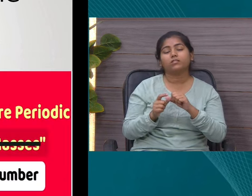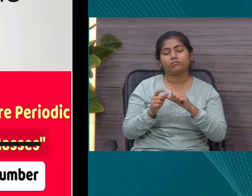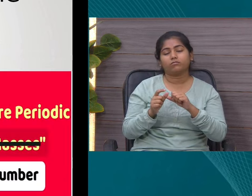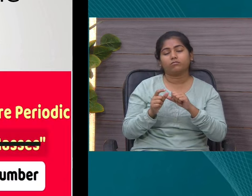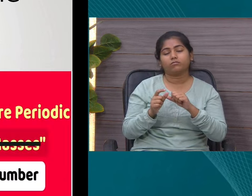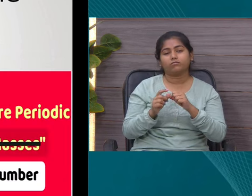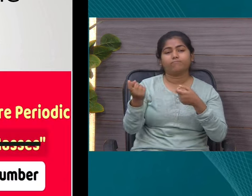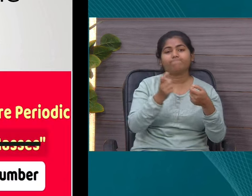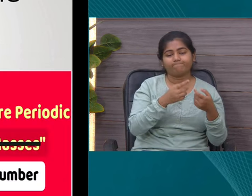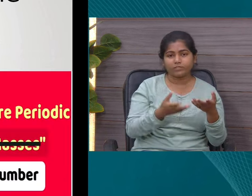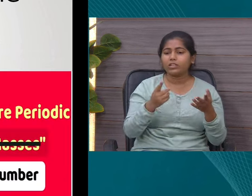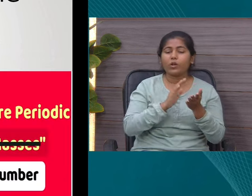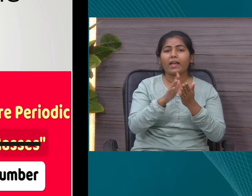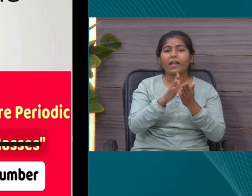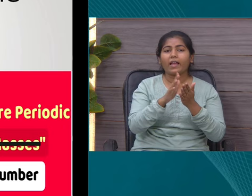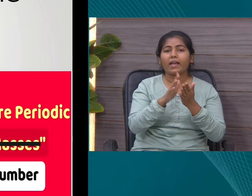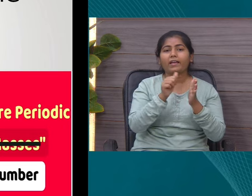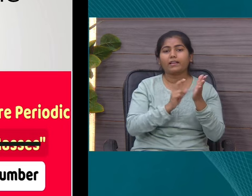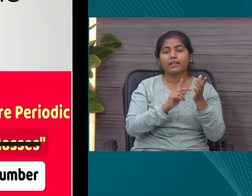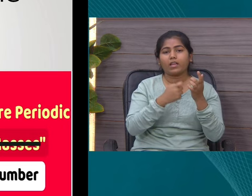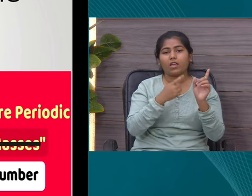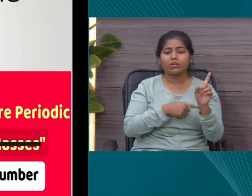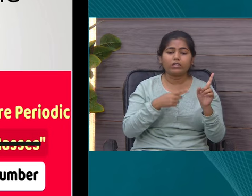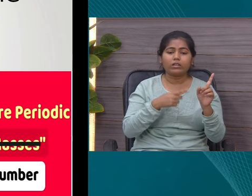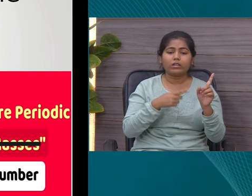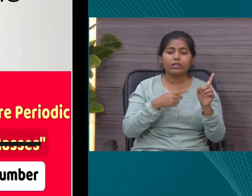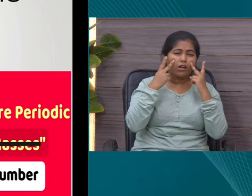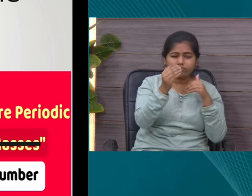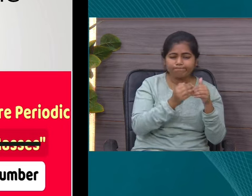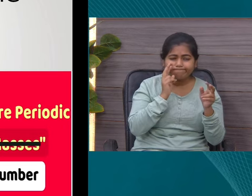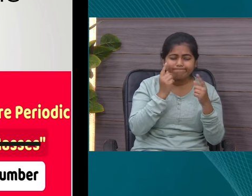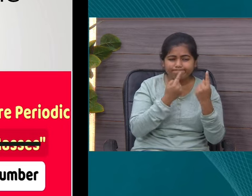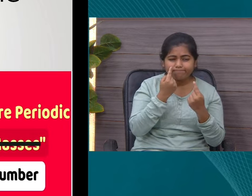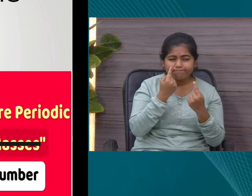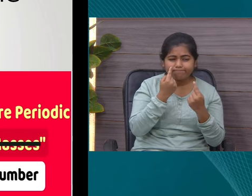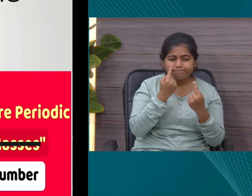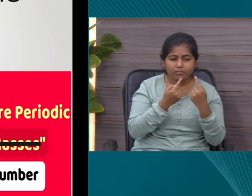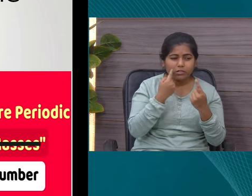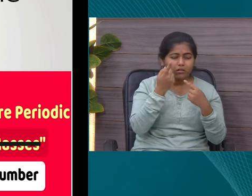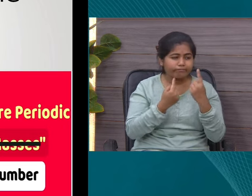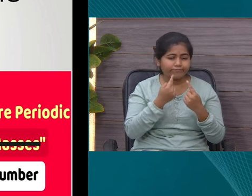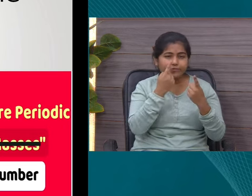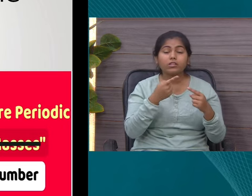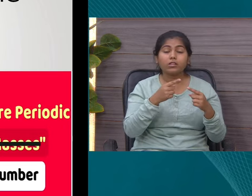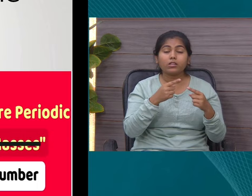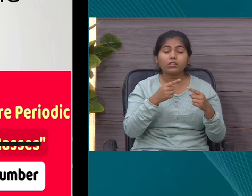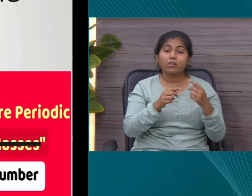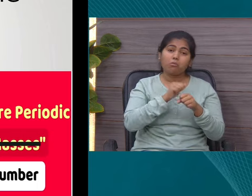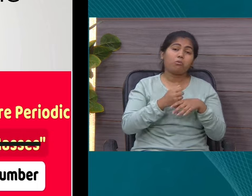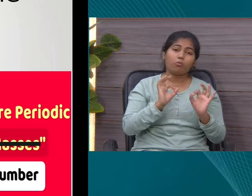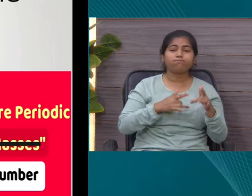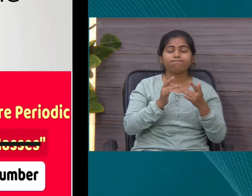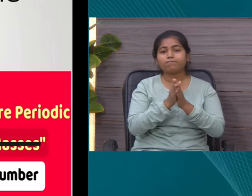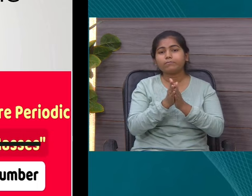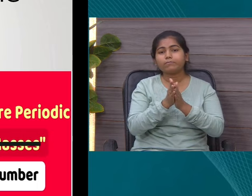1913 में हेनरी मोजले ने कहा, आप बहुत अच्छा, वो बहुत क्लोजली ऑब्जर्व कर रहे थे, ही सेड कि बहुत अच्छा काम हो रहा है, बहुत इंटरेस्टिंग, मेंडलीव